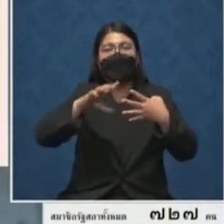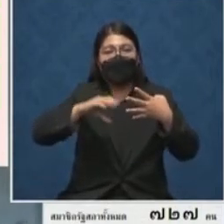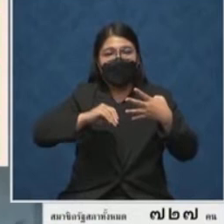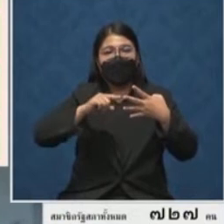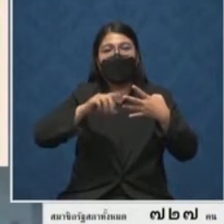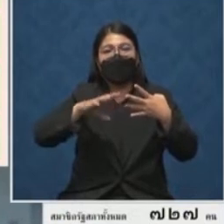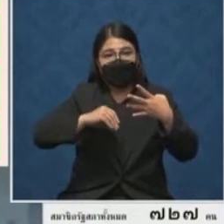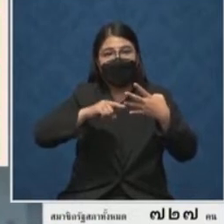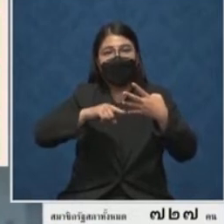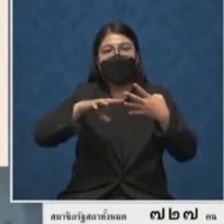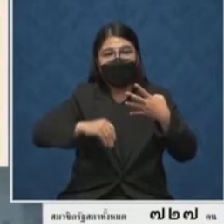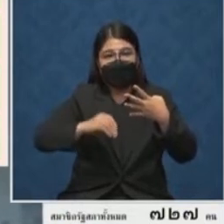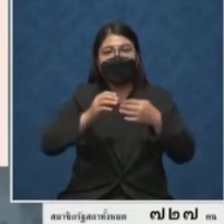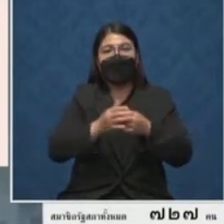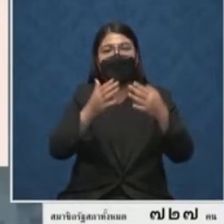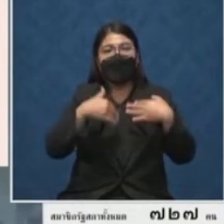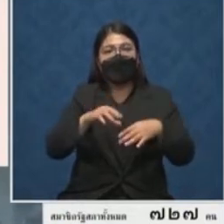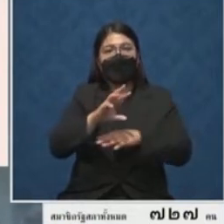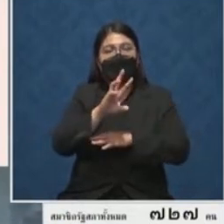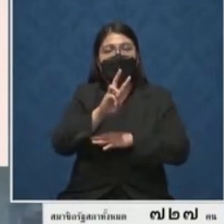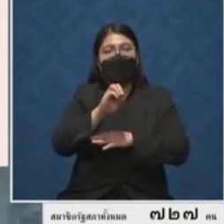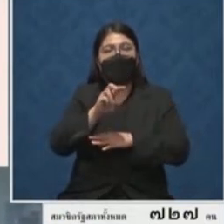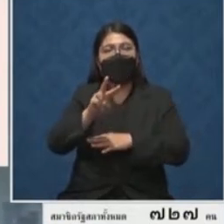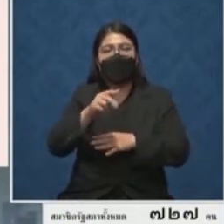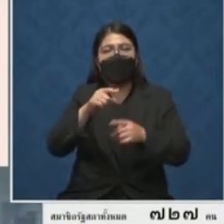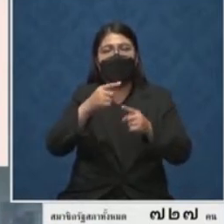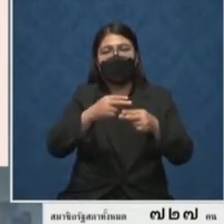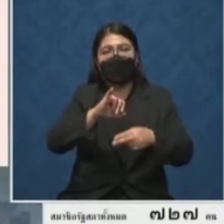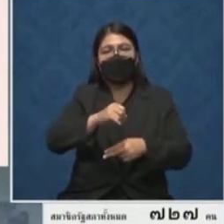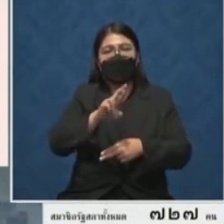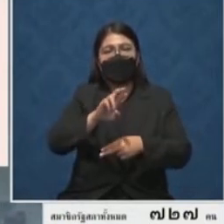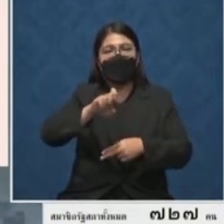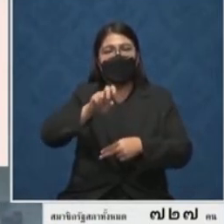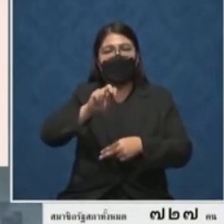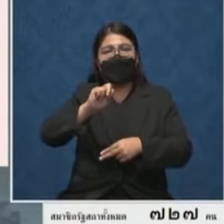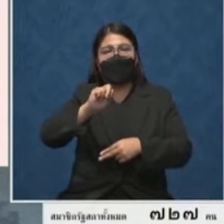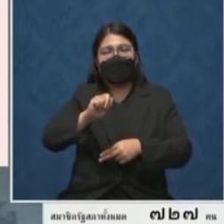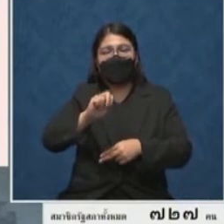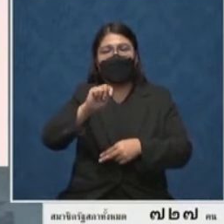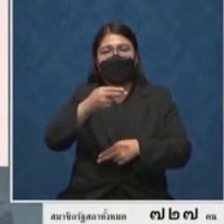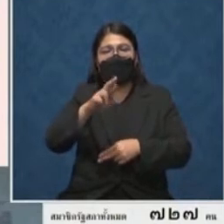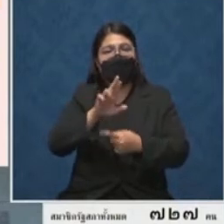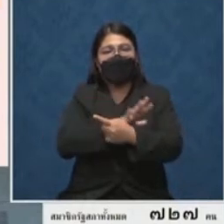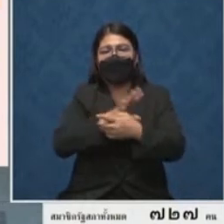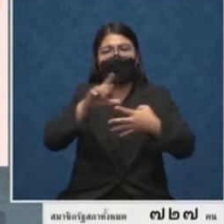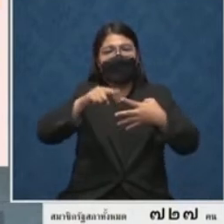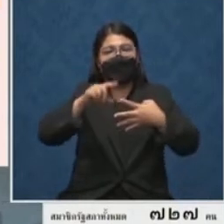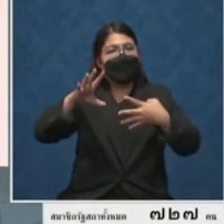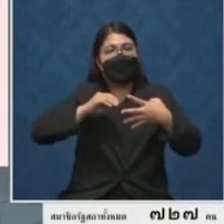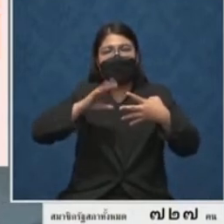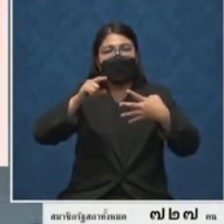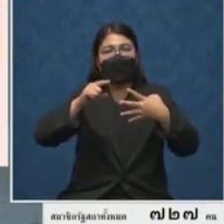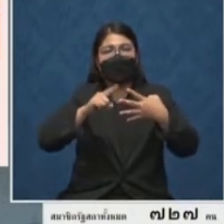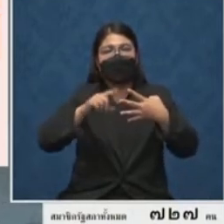ครับ 62นายจรินทร์จักรภาค 1ไม่รับหลักการ2ไม่รับหลัก